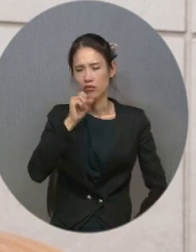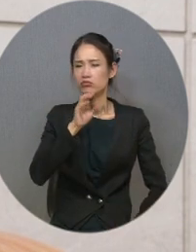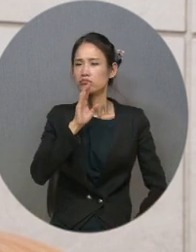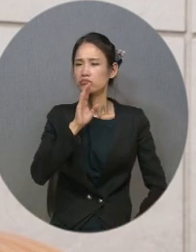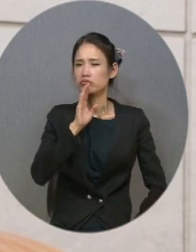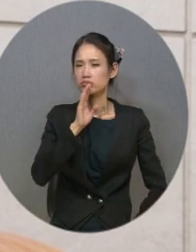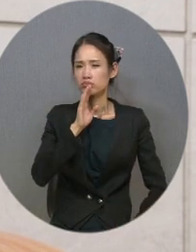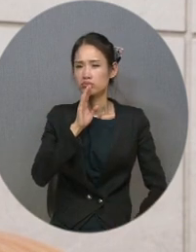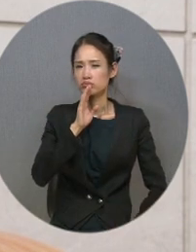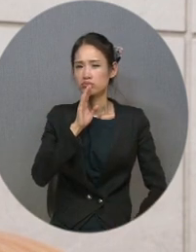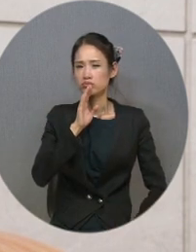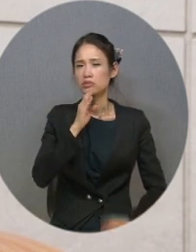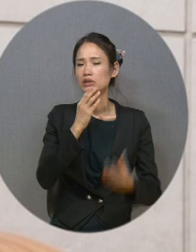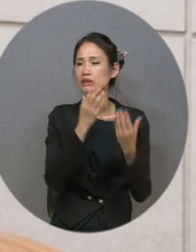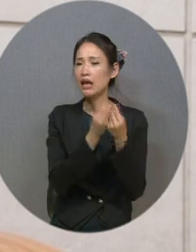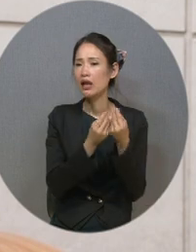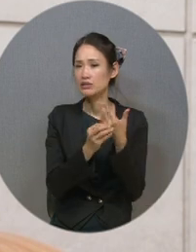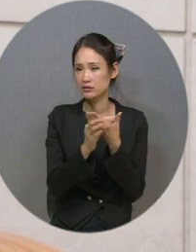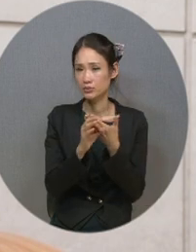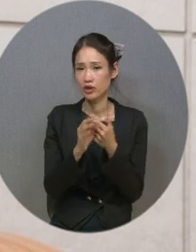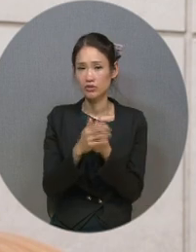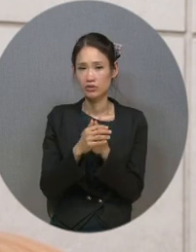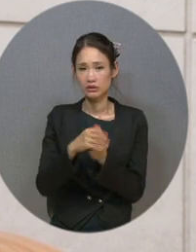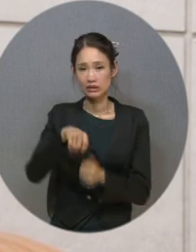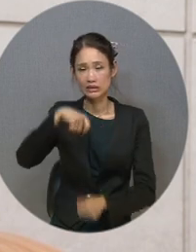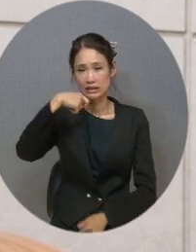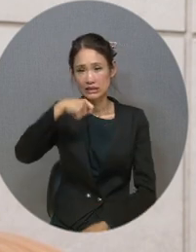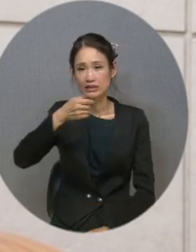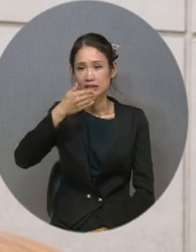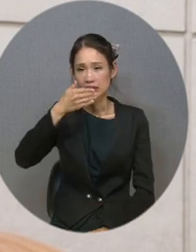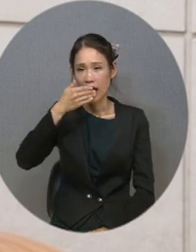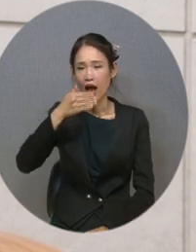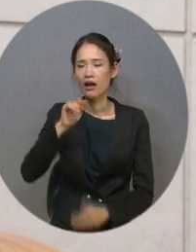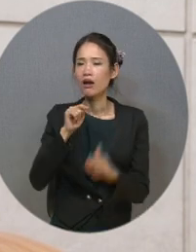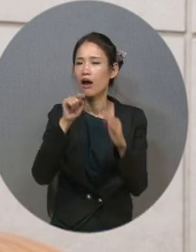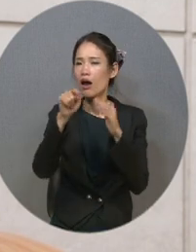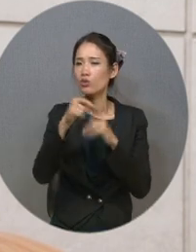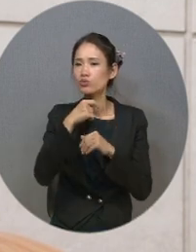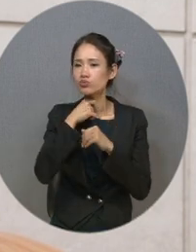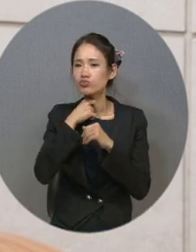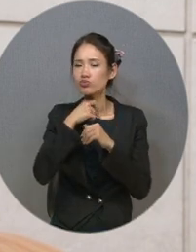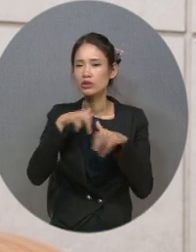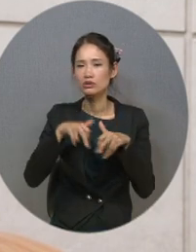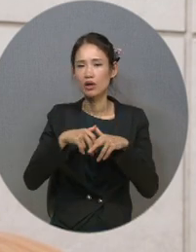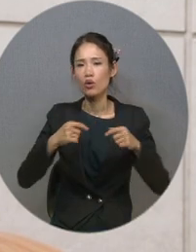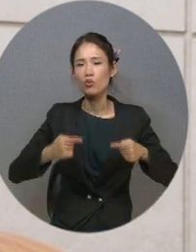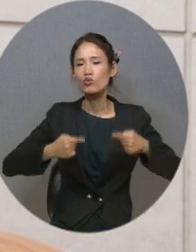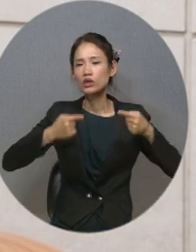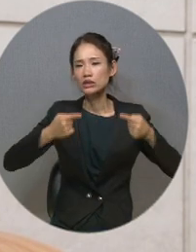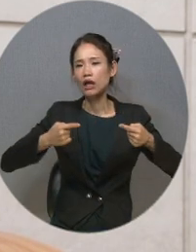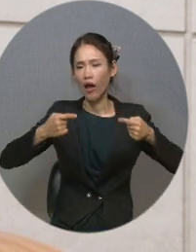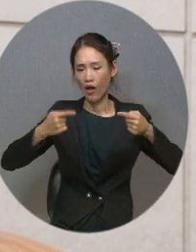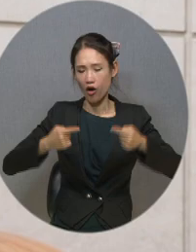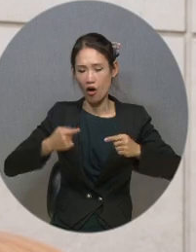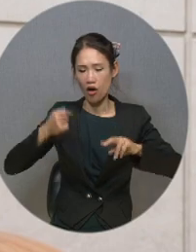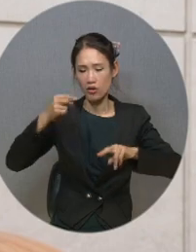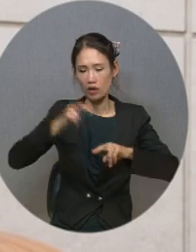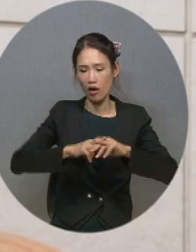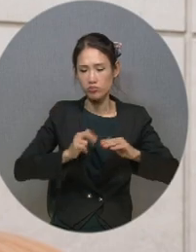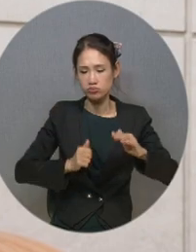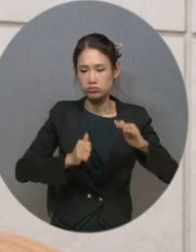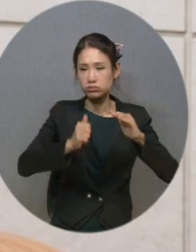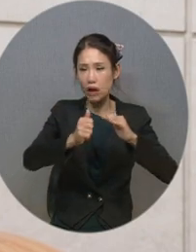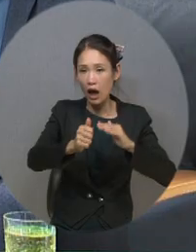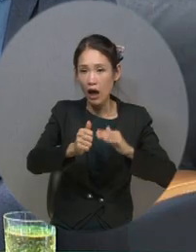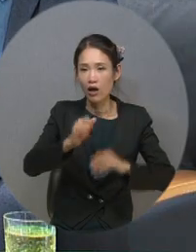그렇습니다. 예를 들면 식당에를 가려고 해도 장애인이 휠체어 타고 들어갈 수 있는 식당이 그렇게 많지를 않습니다. 문턱이